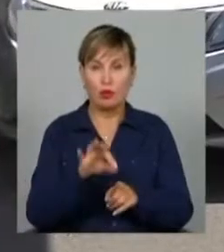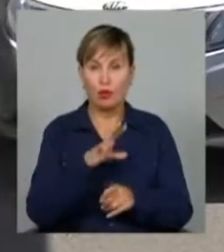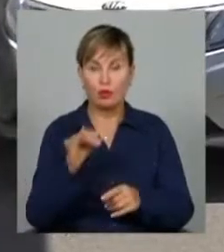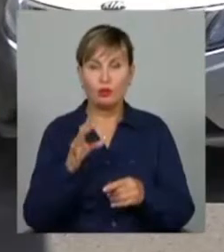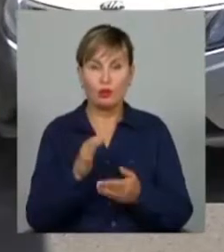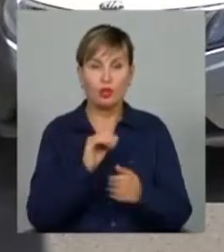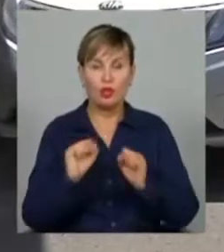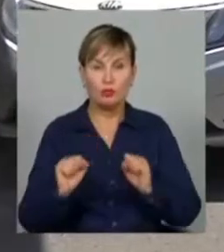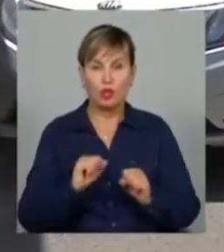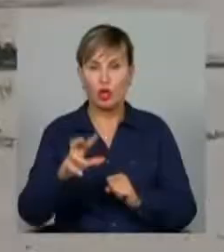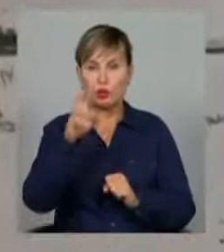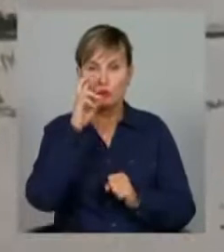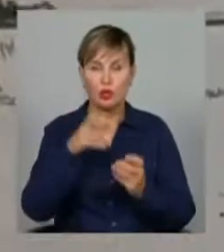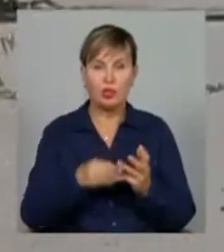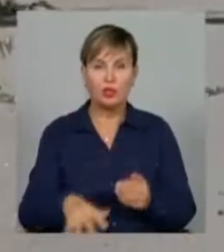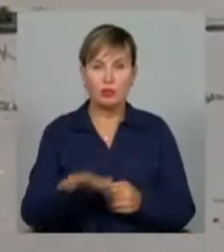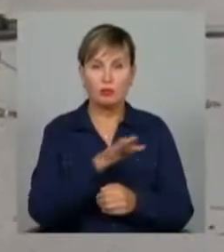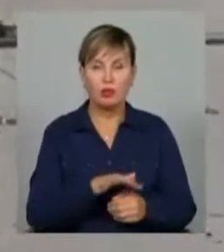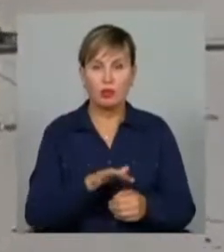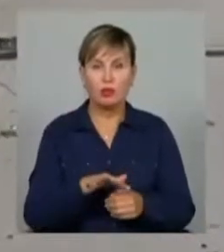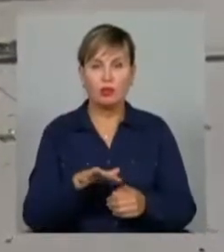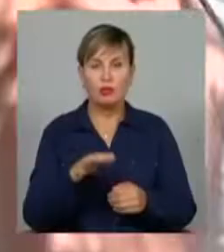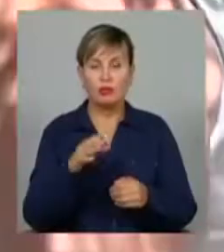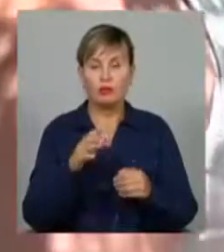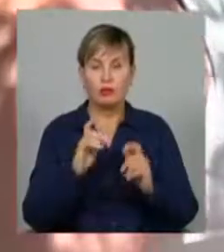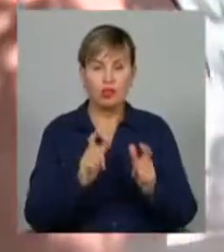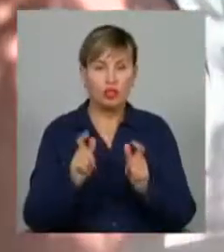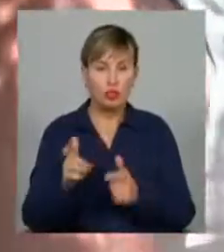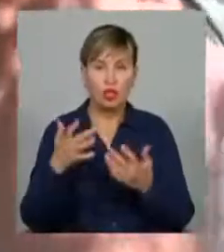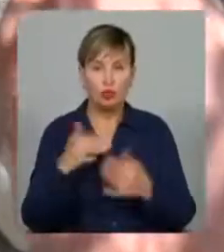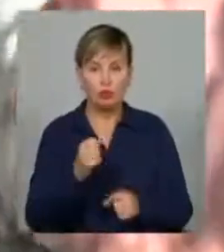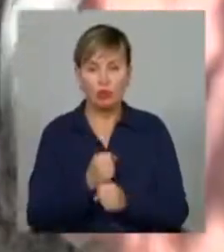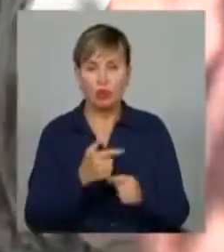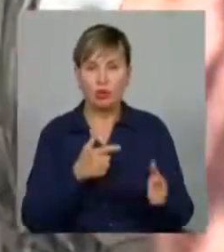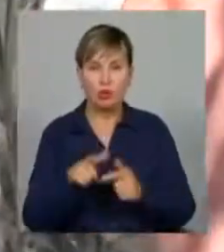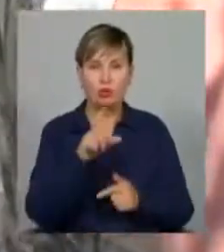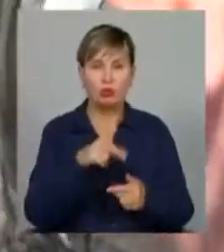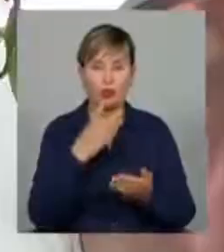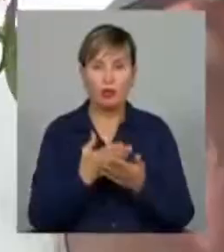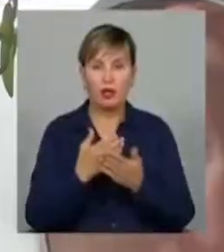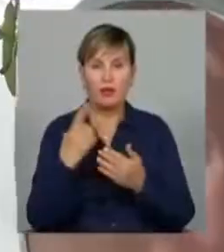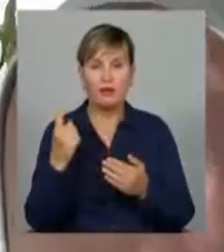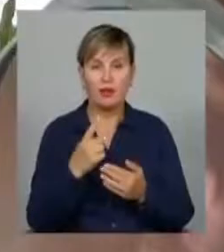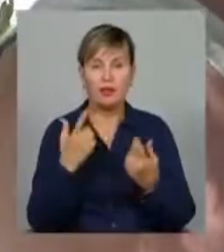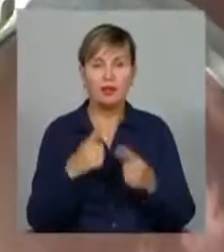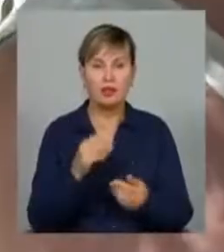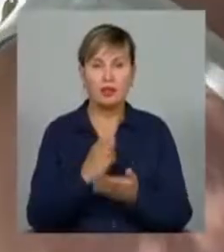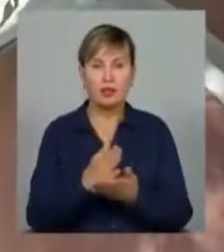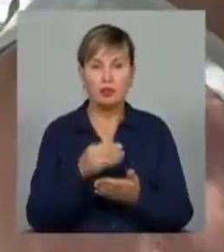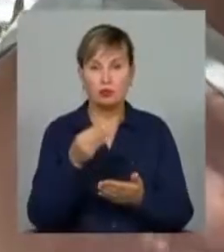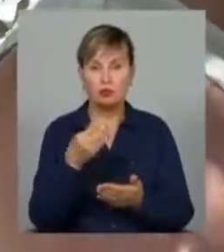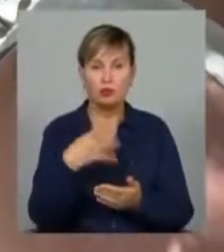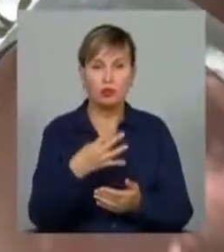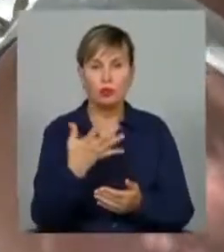более распоряжаться государственной землей. Тем временем счета за комуслуги уже выставлены. Люди показывают квитанции, где значится сумма